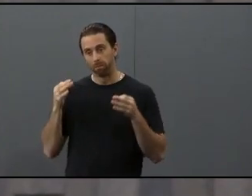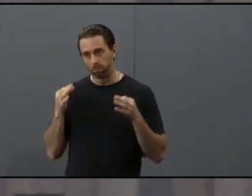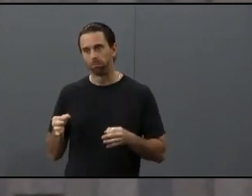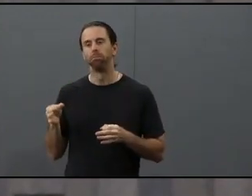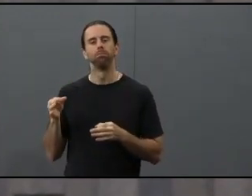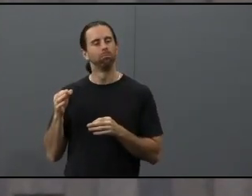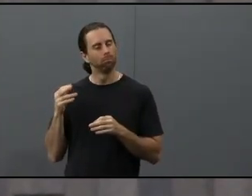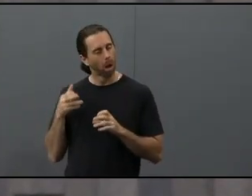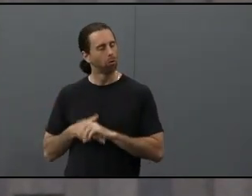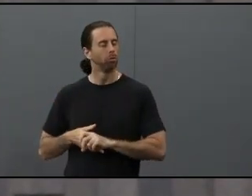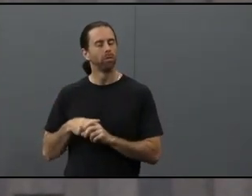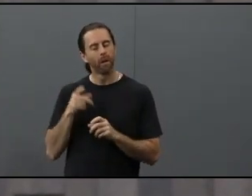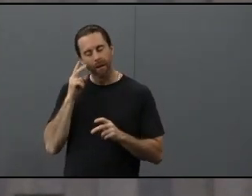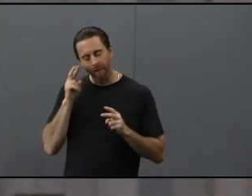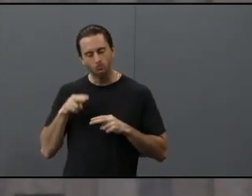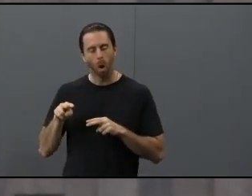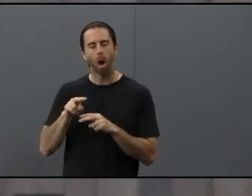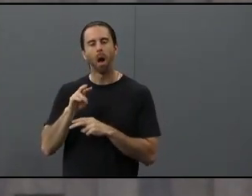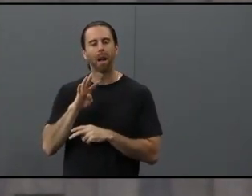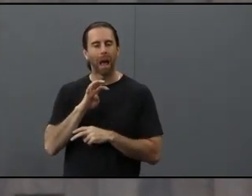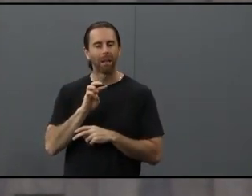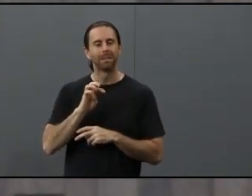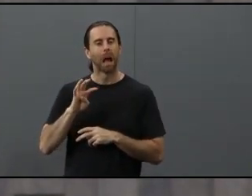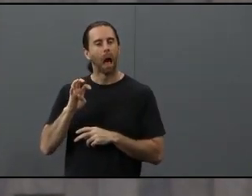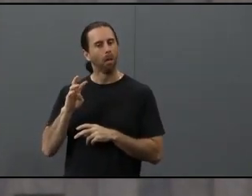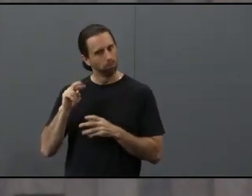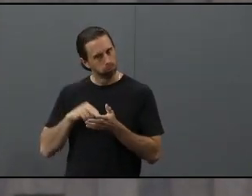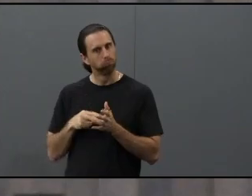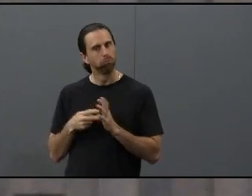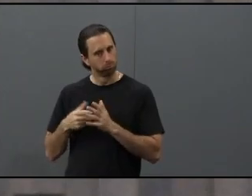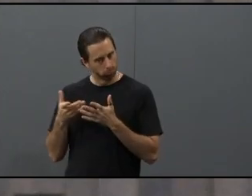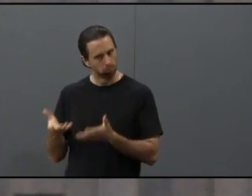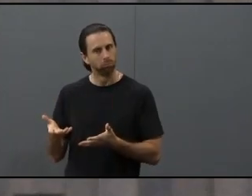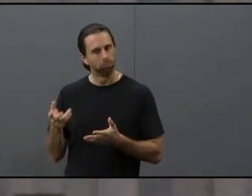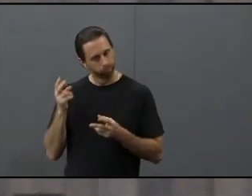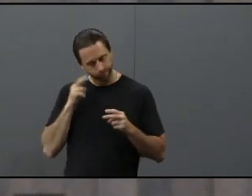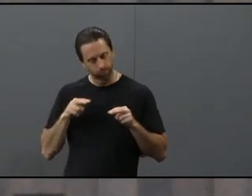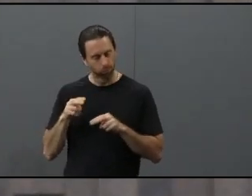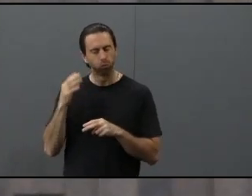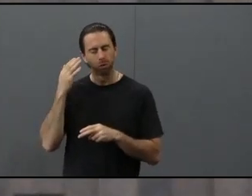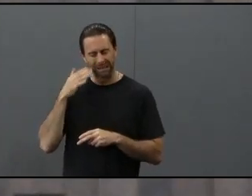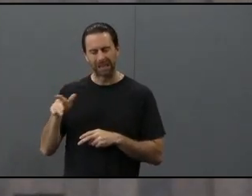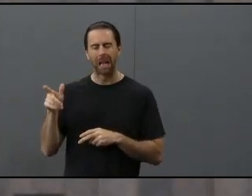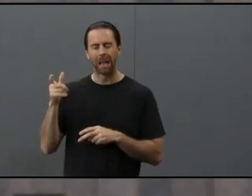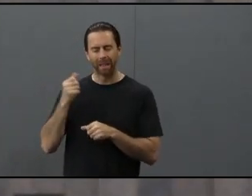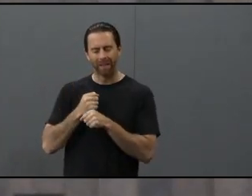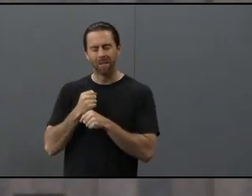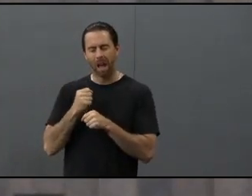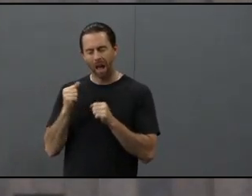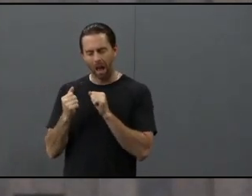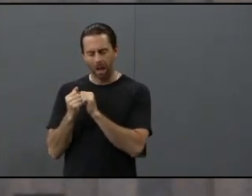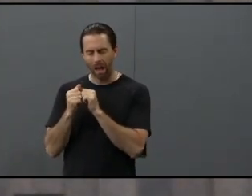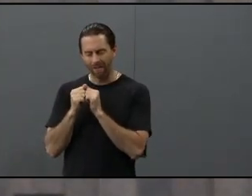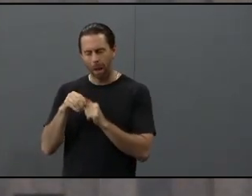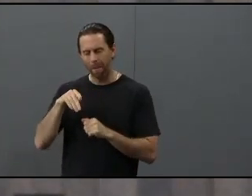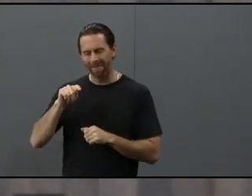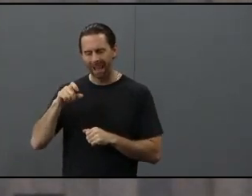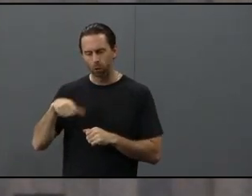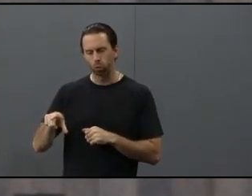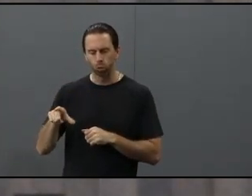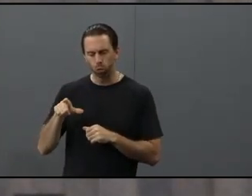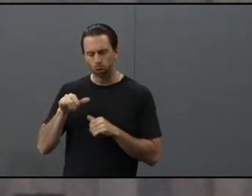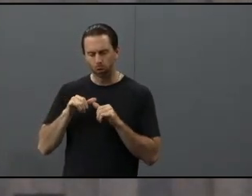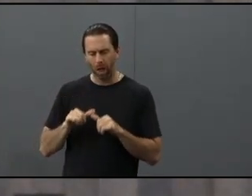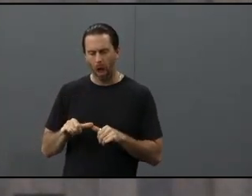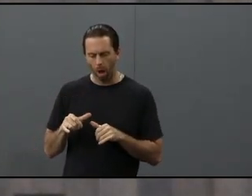engagés à revoir la configuration de la 4 640 je sais qu'ils ont travaillé avec les ingénieurs du MTQ très fort